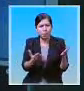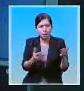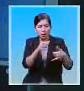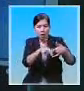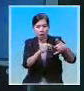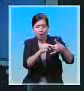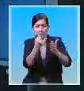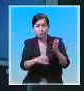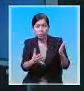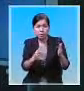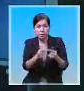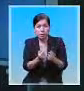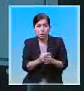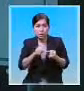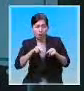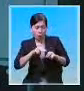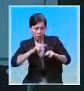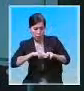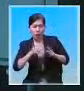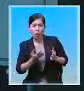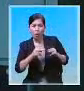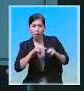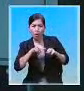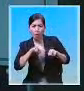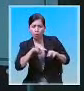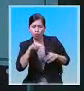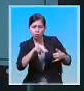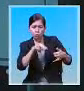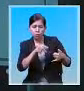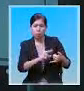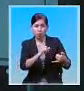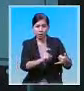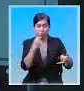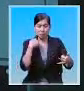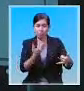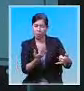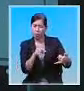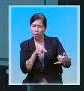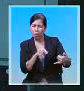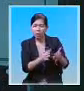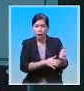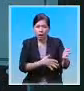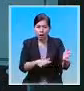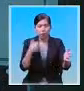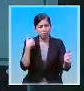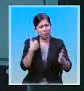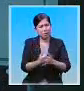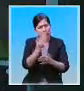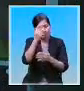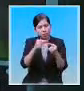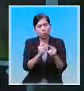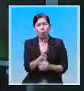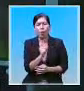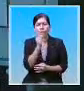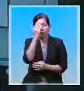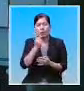าเนี่ยเป็นฮีโร่นั่งเฝ้าศพอยู่ตั้งนาน ใช่แล้วค่ะแล้วก็ปัญหานี้ไม่ใช่เพิ่งจะเกิดขึ้นเป็นครั้งแรกมันเกิดขึ้นมาหลายสิบครั้